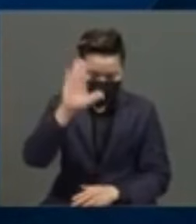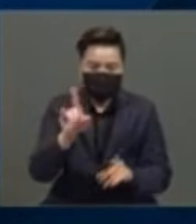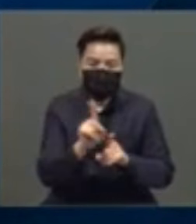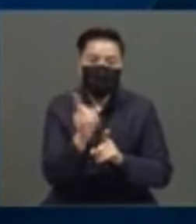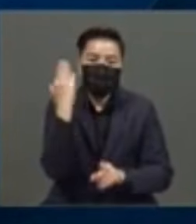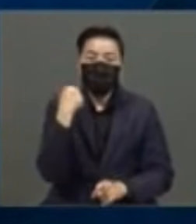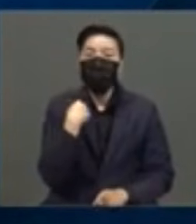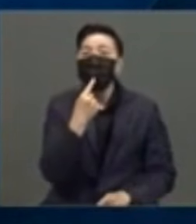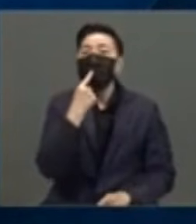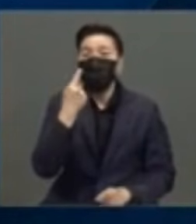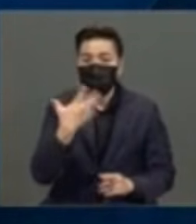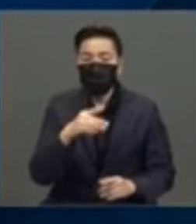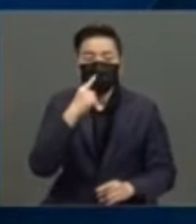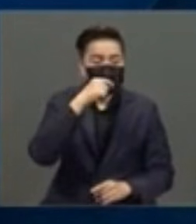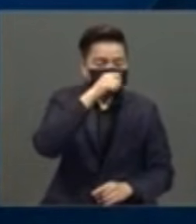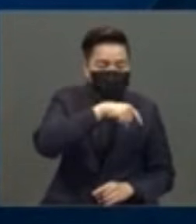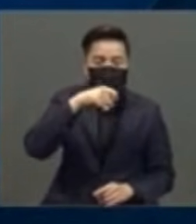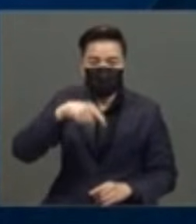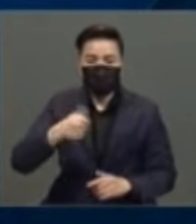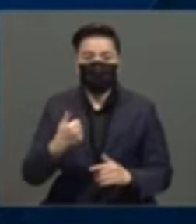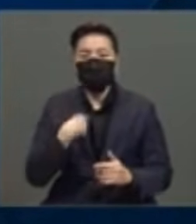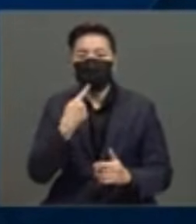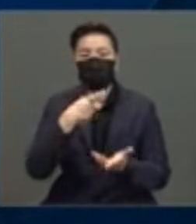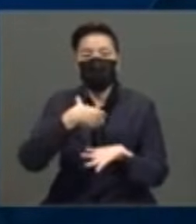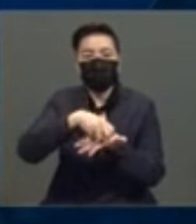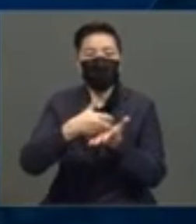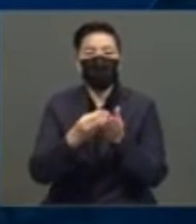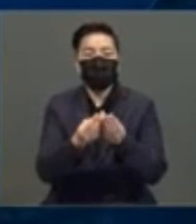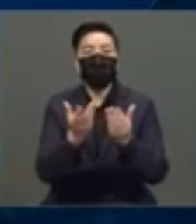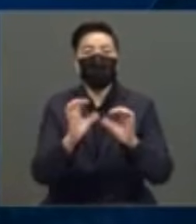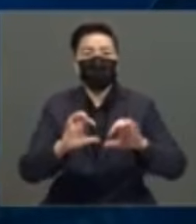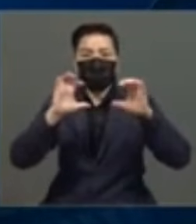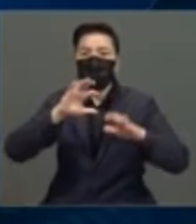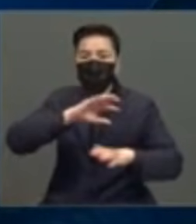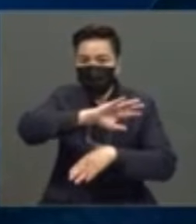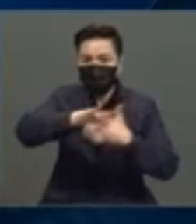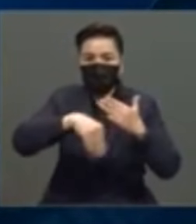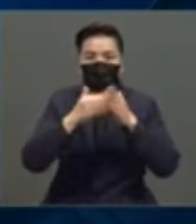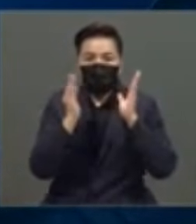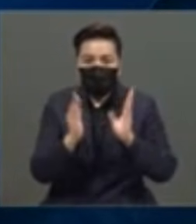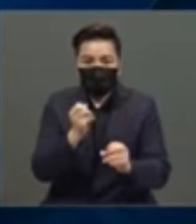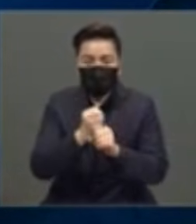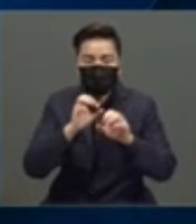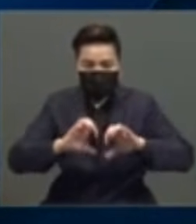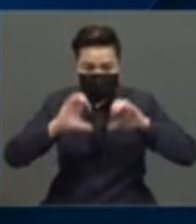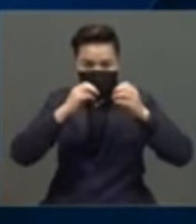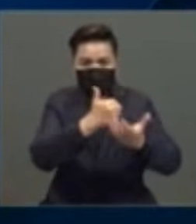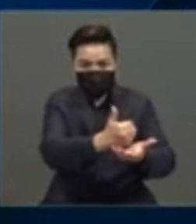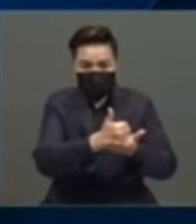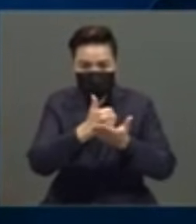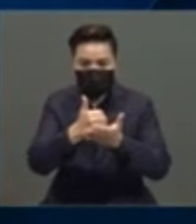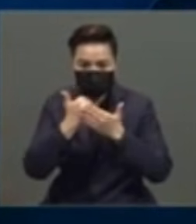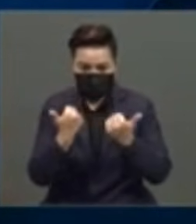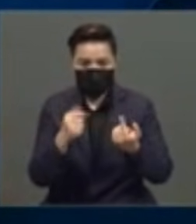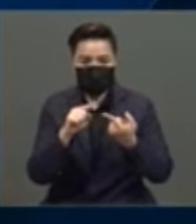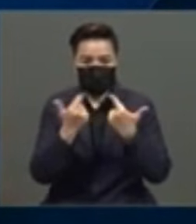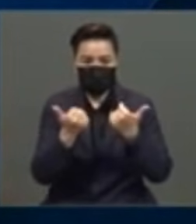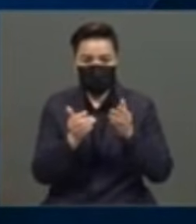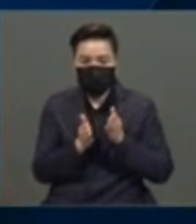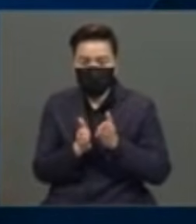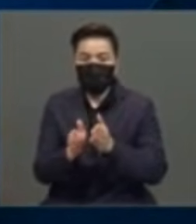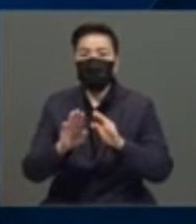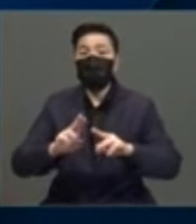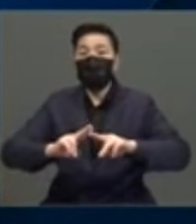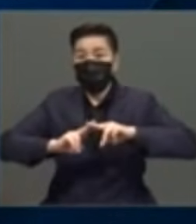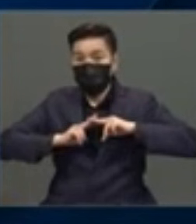ที่พูดกันไว้นะครับก็กับเรียนว่าขอฝ่ายรัฐช่วยกันด้วยนะครับแล้วก็มาถึงช่วงของฝ่ายเ